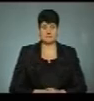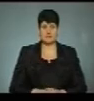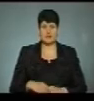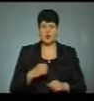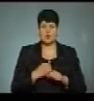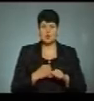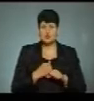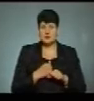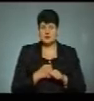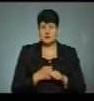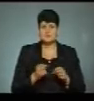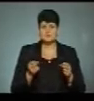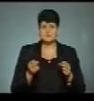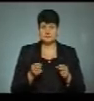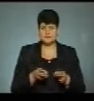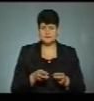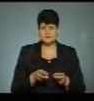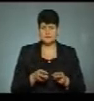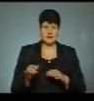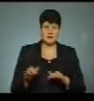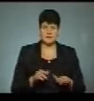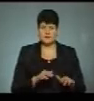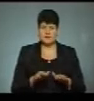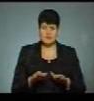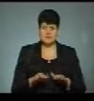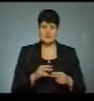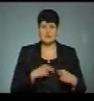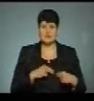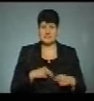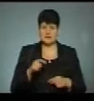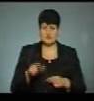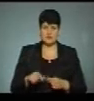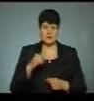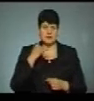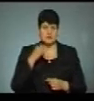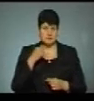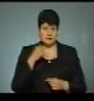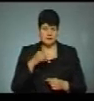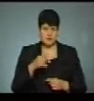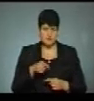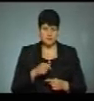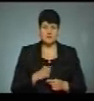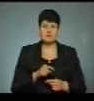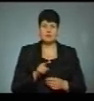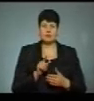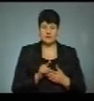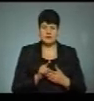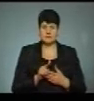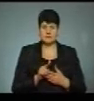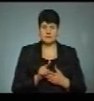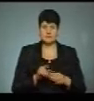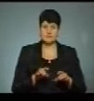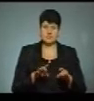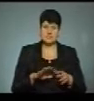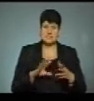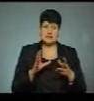Розроблений алгоритм дій працівника, який є на телефоні гарячої лінії. Він повинен визначити